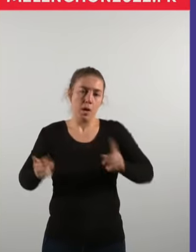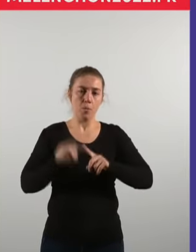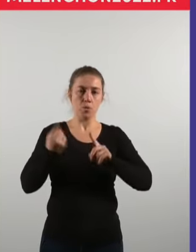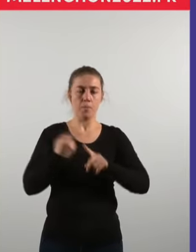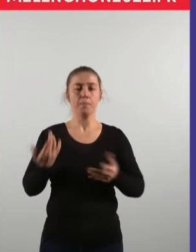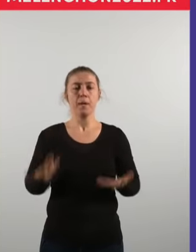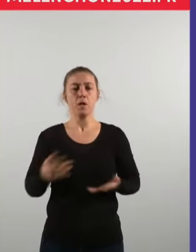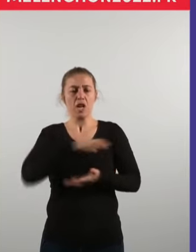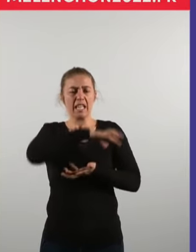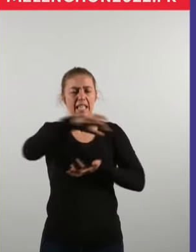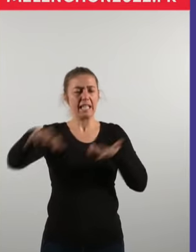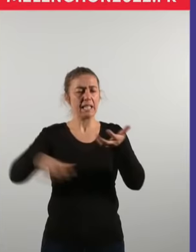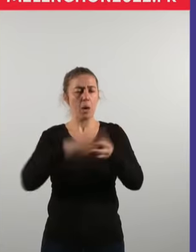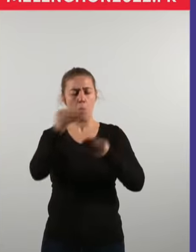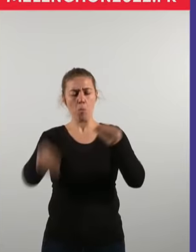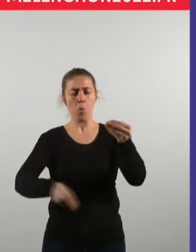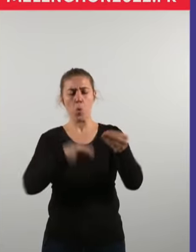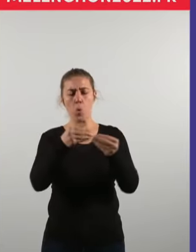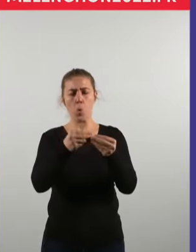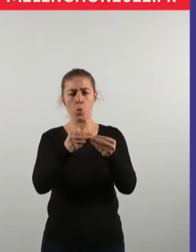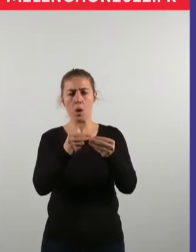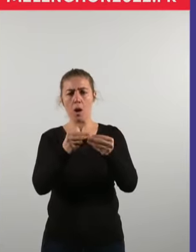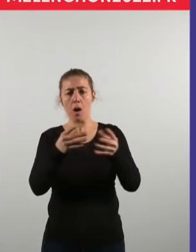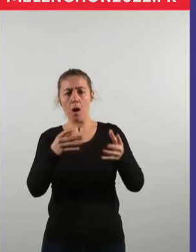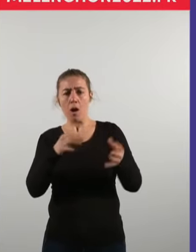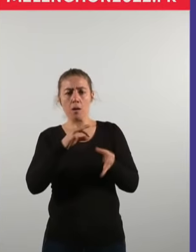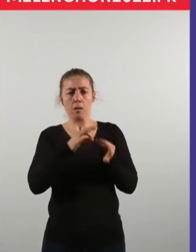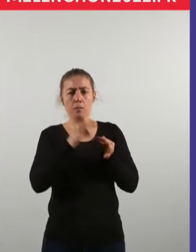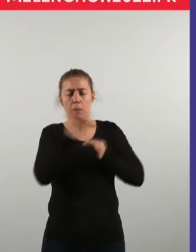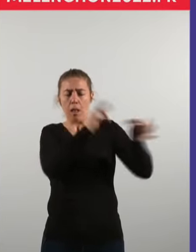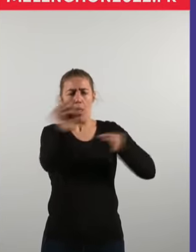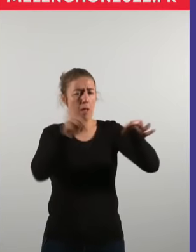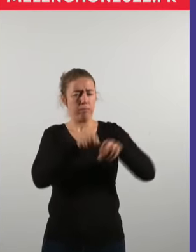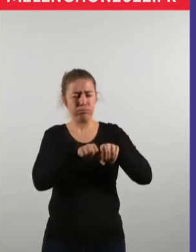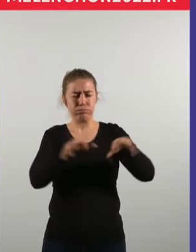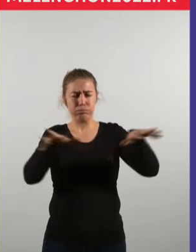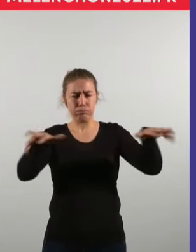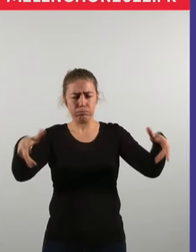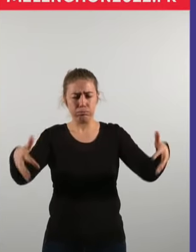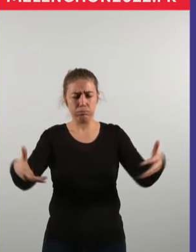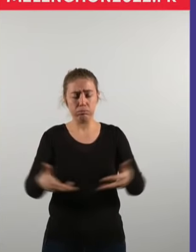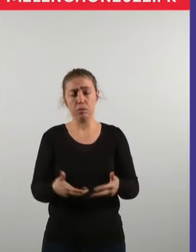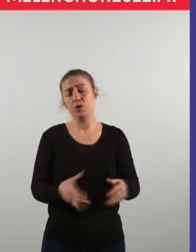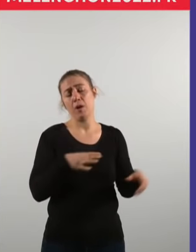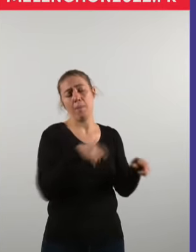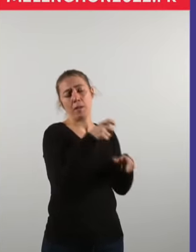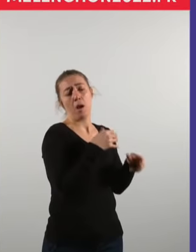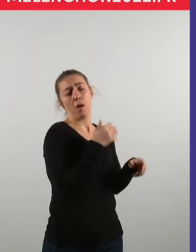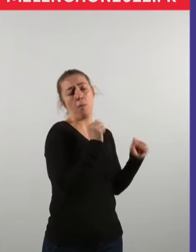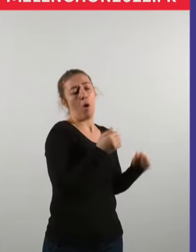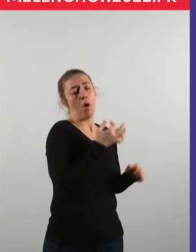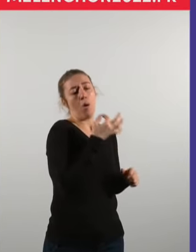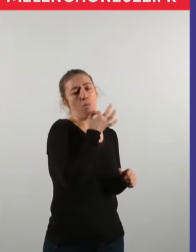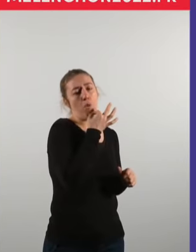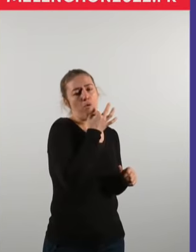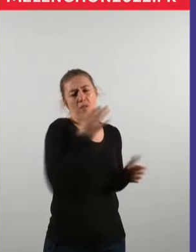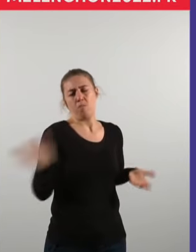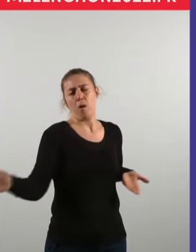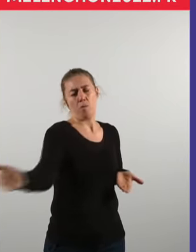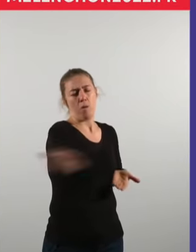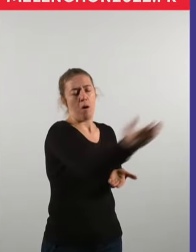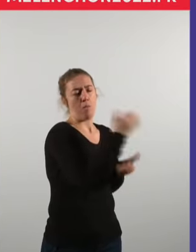d'une crise mondiale, d'une pandémie, dont les profiteurs de crise savent, comme toujours, tirer les profits par